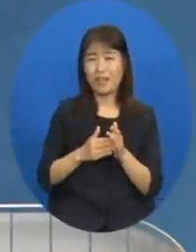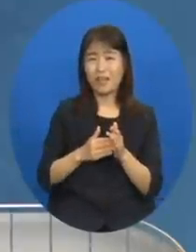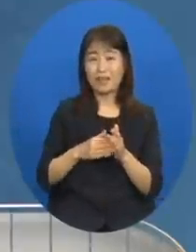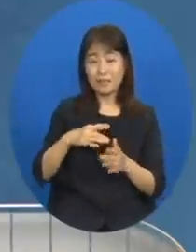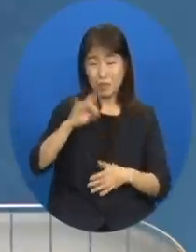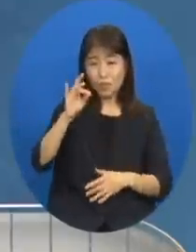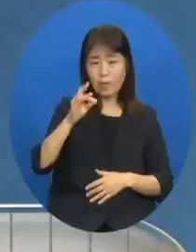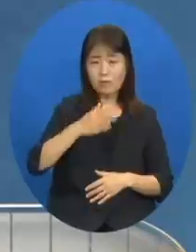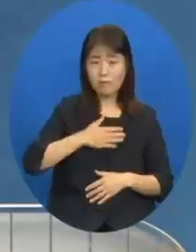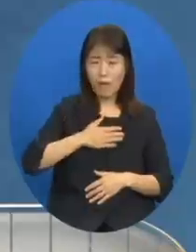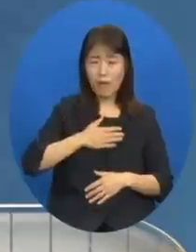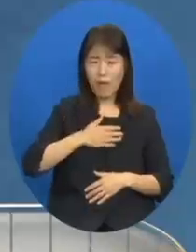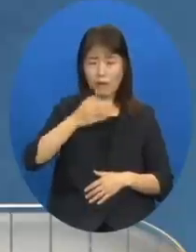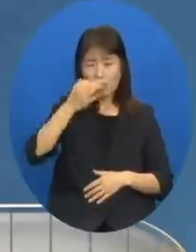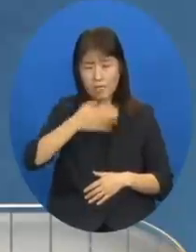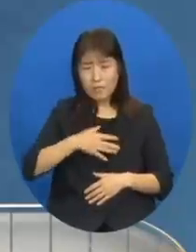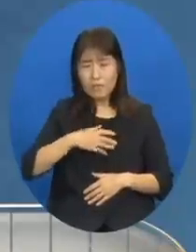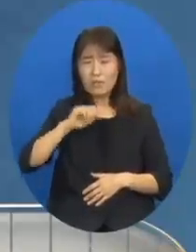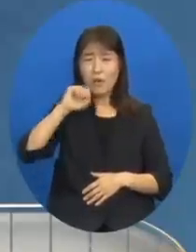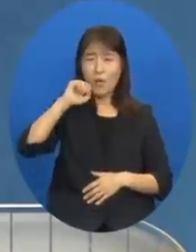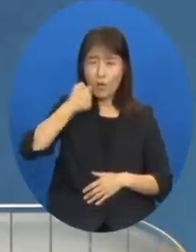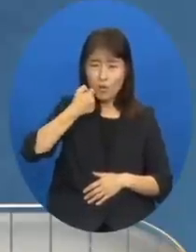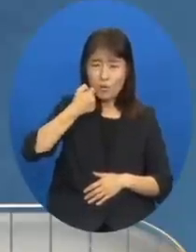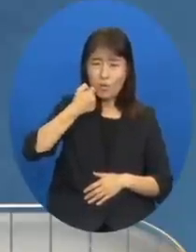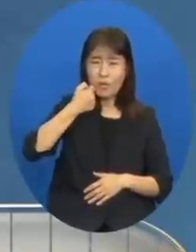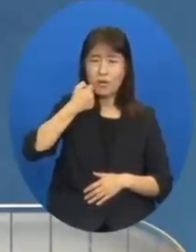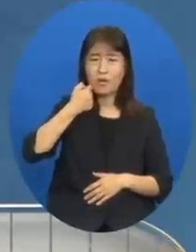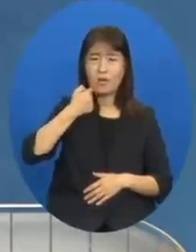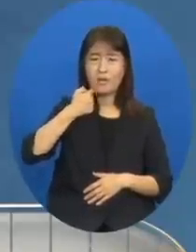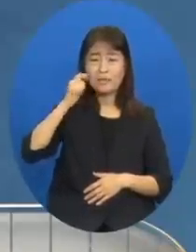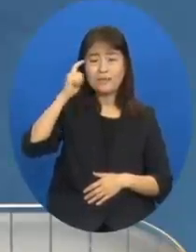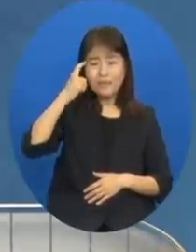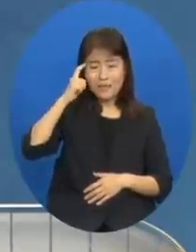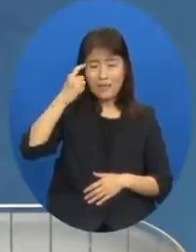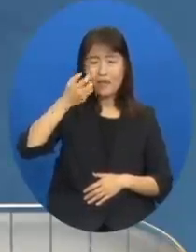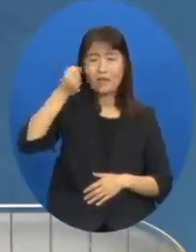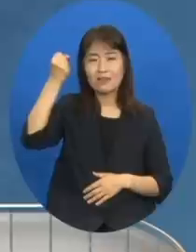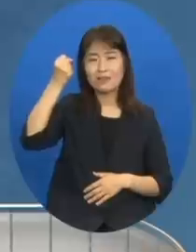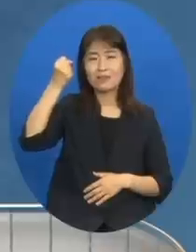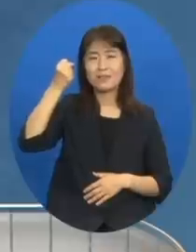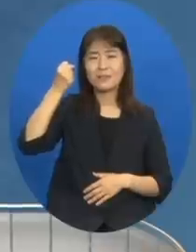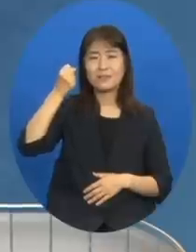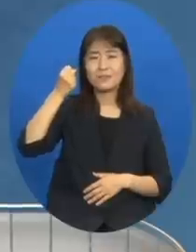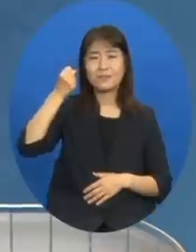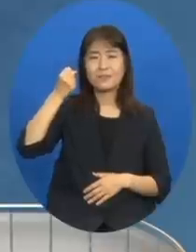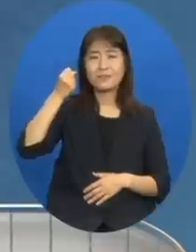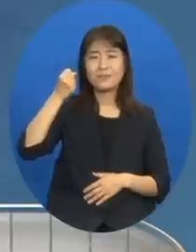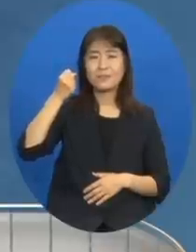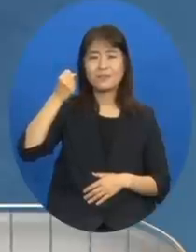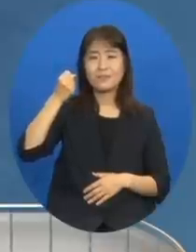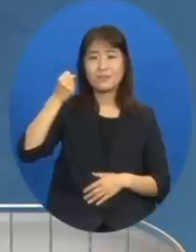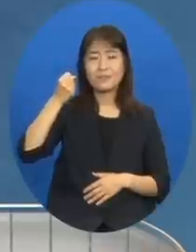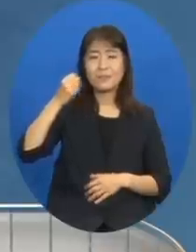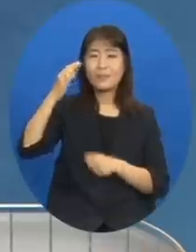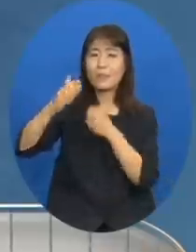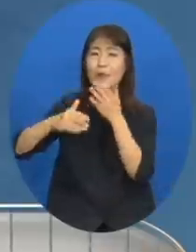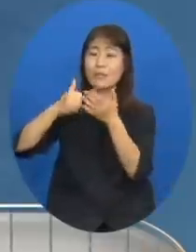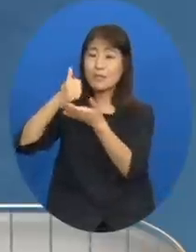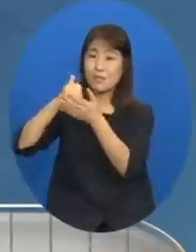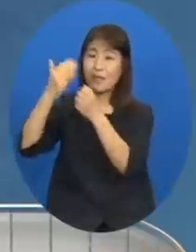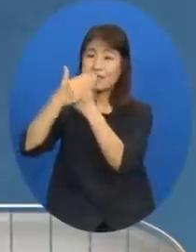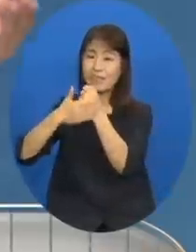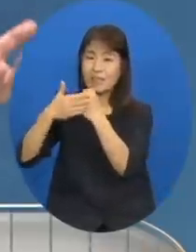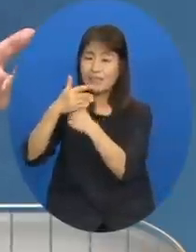또 그 삶은 얼마나 어려울까 그렇게만 생각했었습니다 근데 하나님의 은혜는